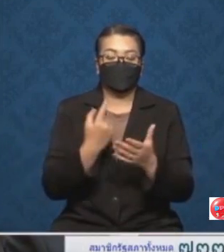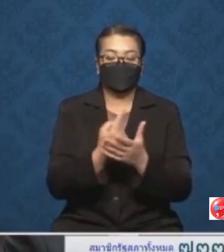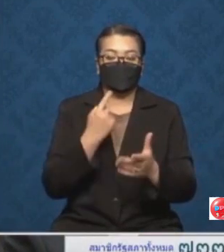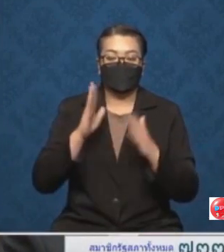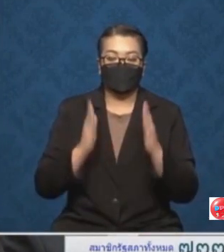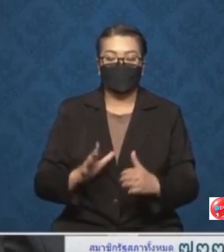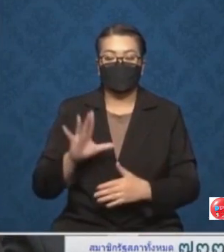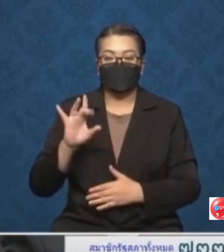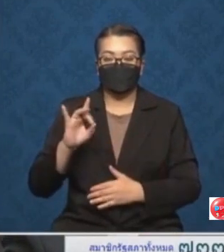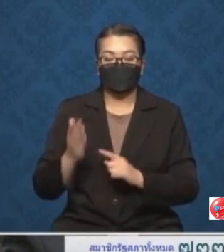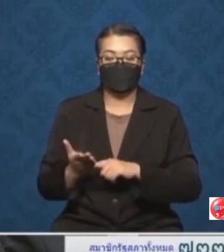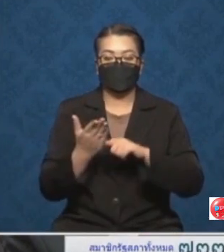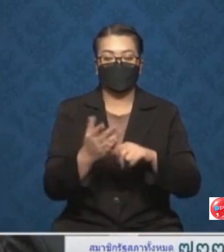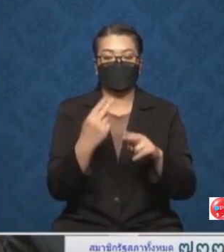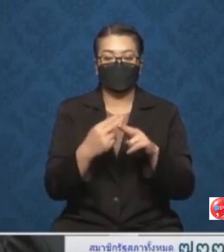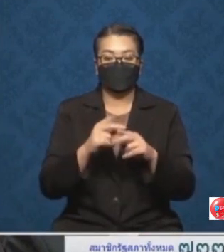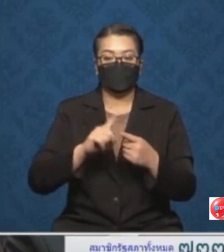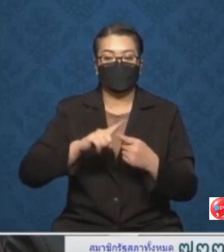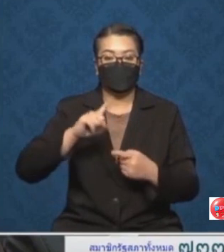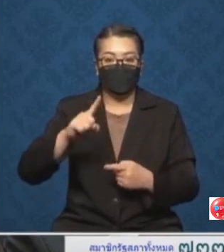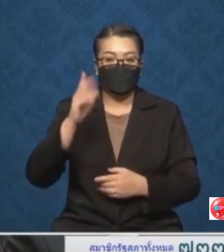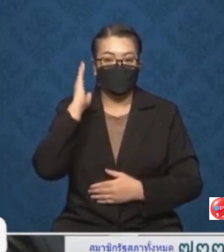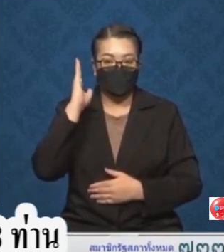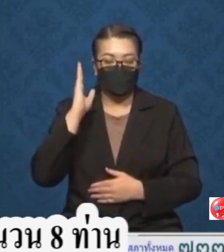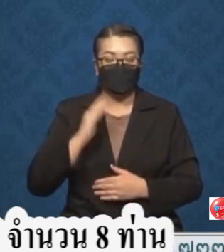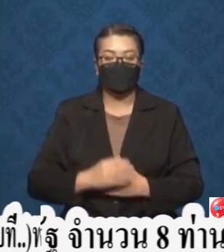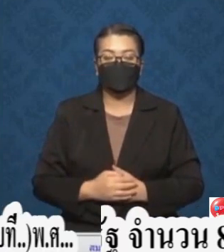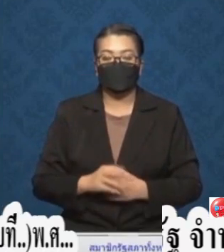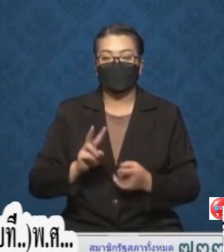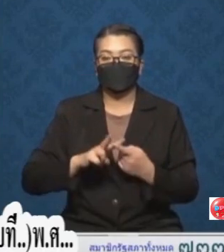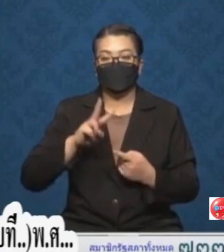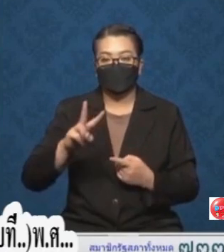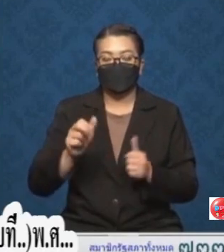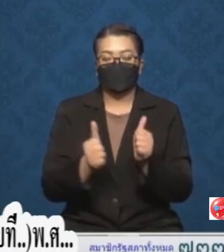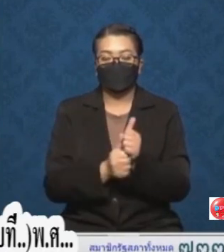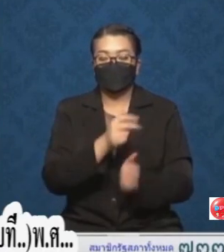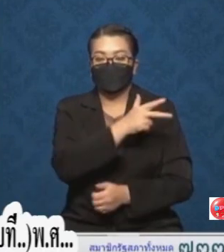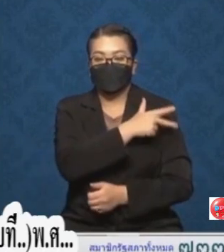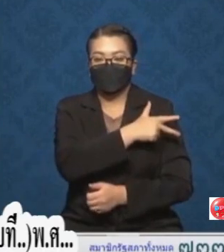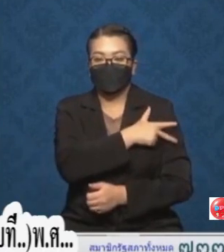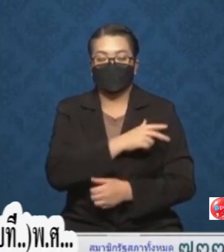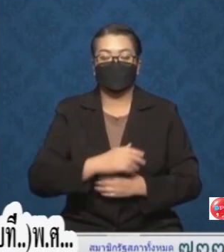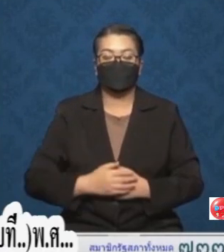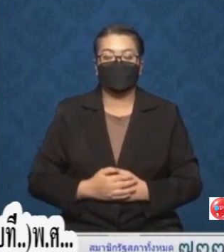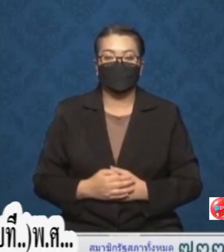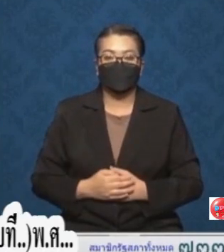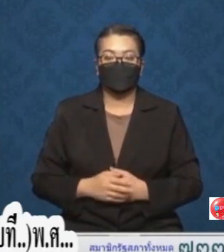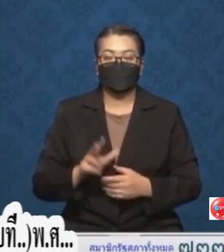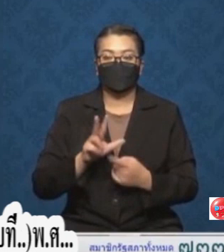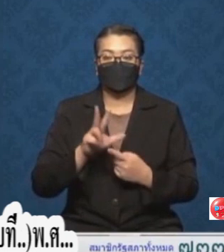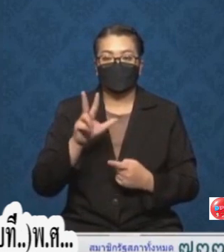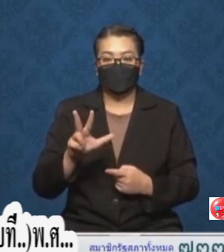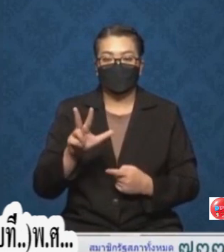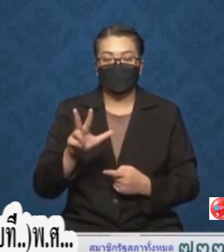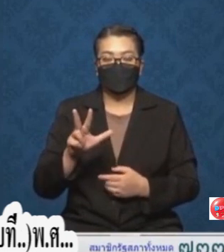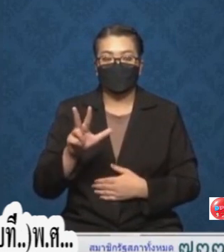ท่าน 1. นายไพบูลย์นิติตะวัน 2. รองศาสตราจารย์ดร.รงบุญสวยขวัญ